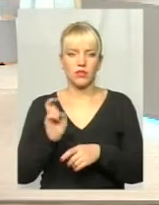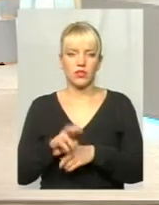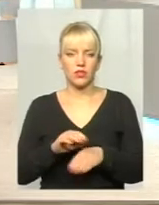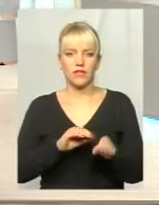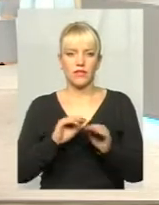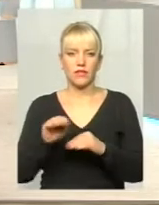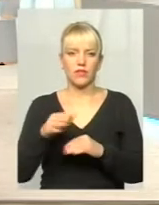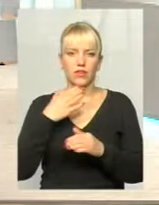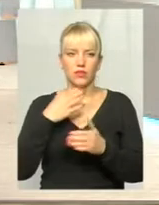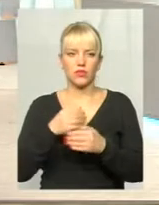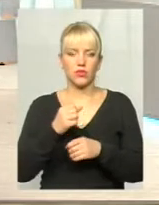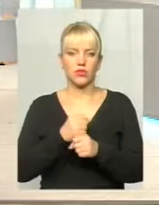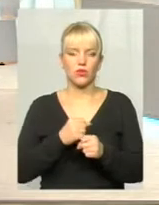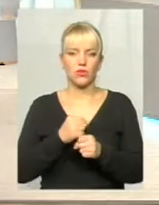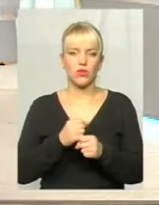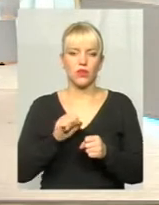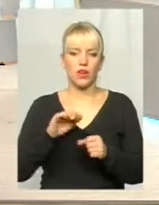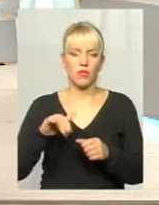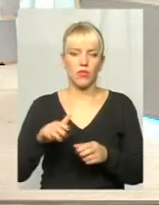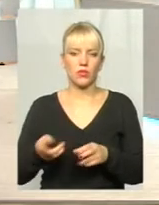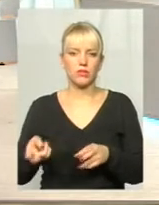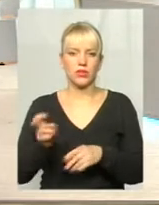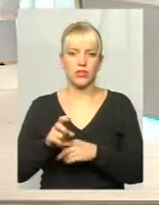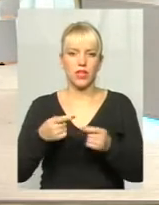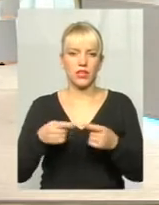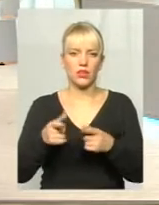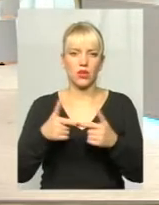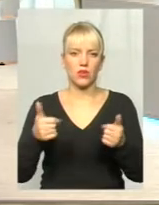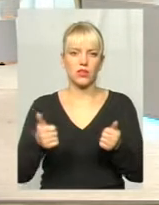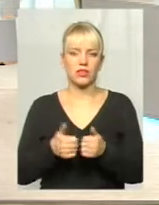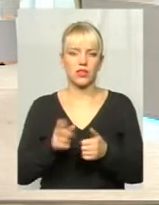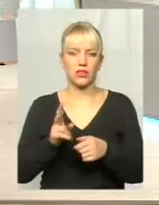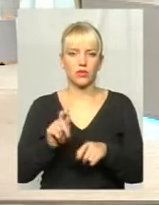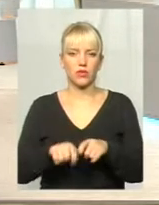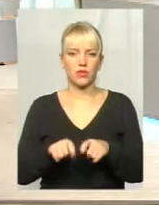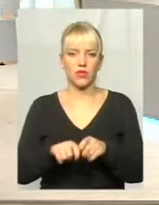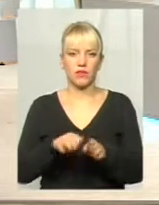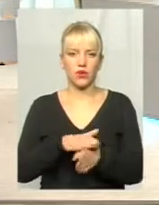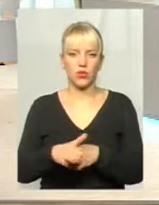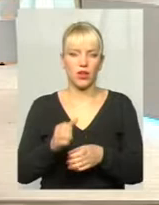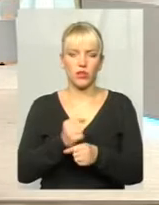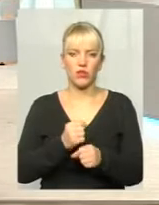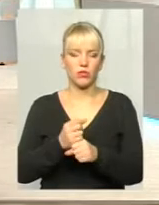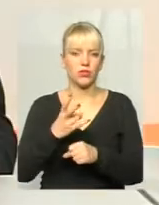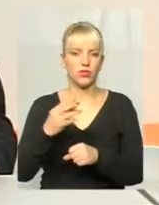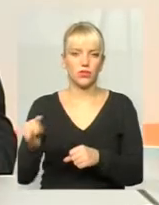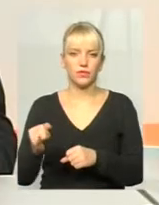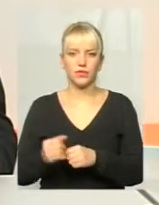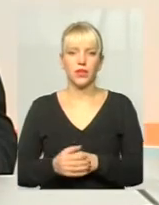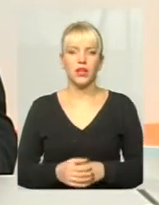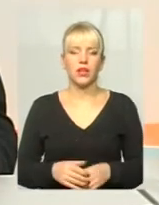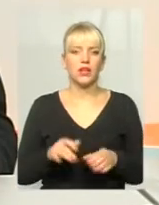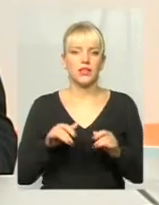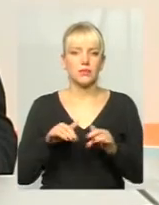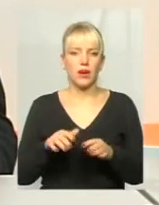зробила свою роботу, а потім прийшла інша організація, яка перевірила виконання роботи? Ні. Справа